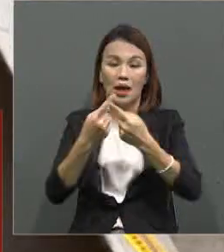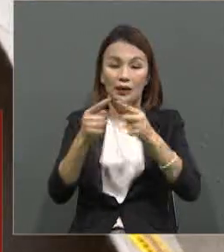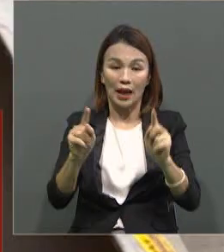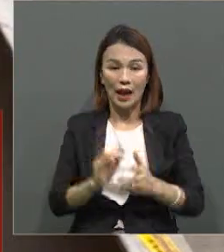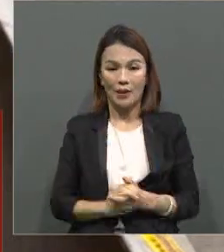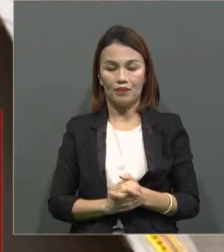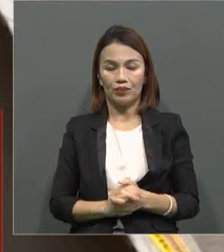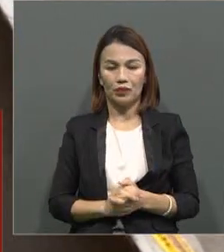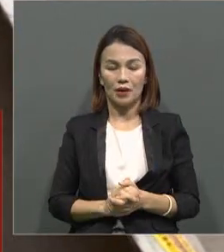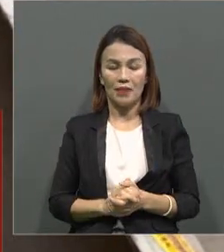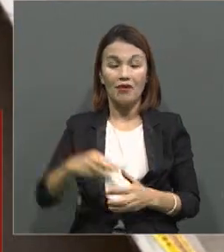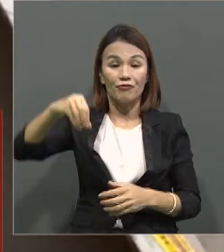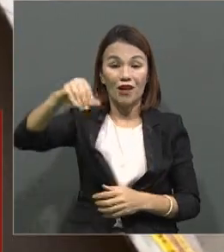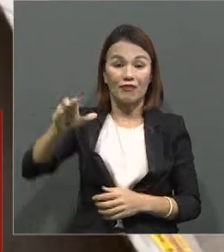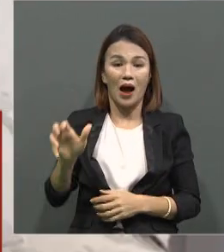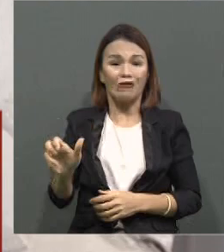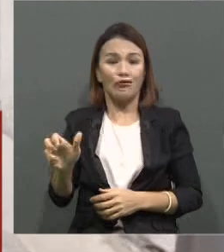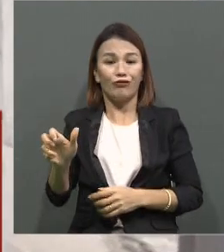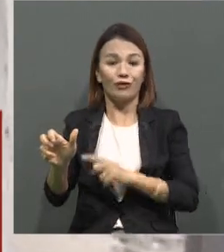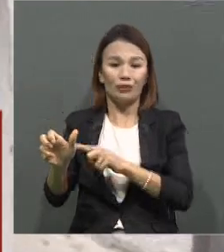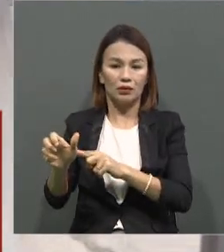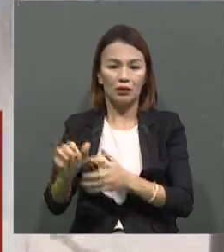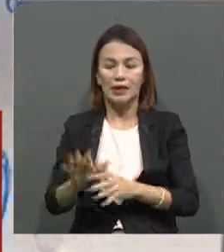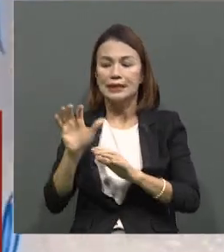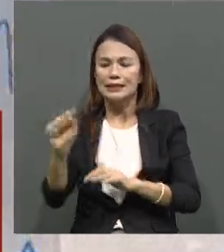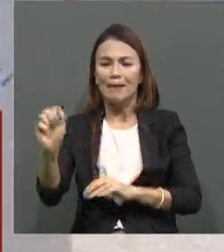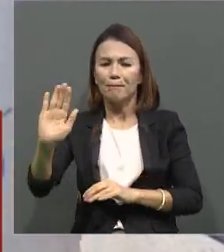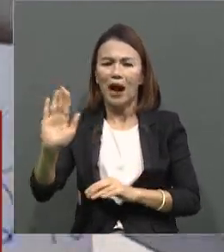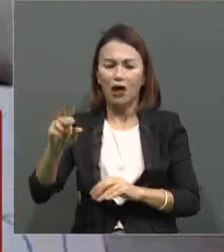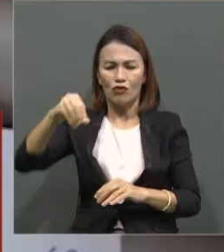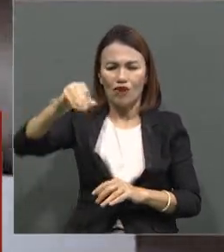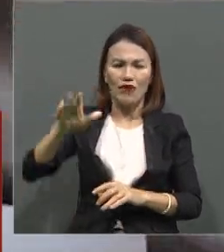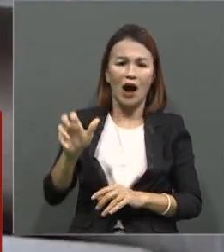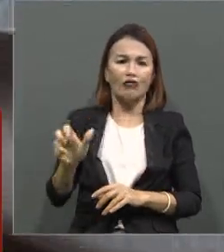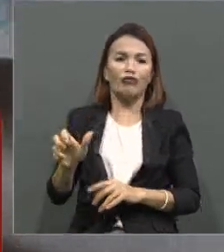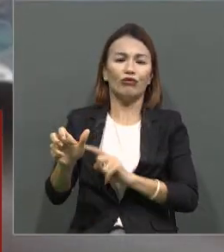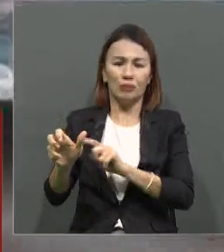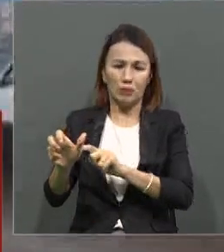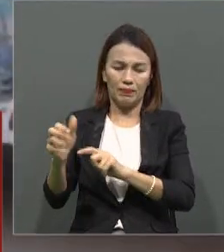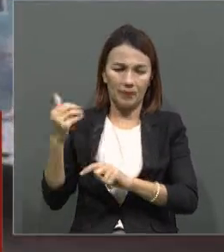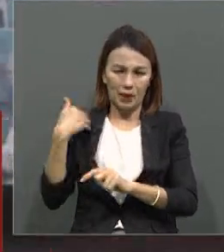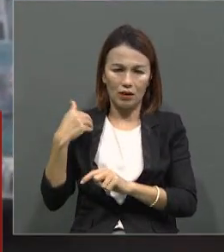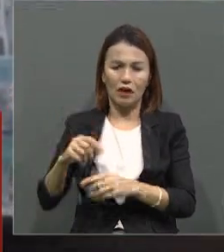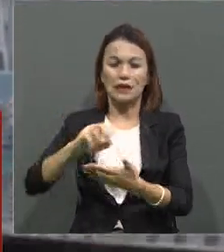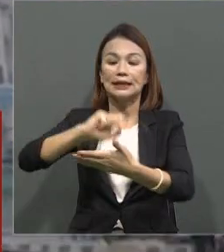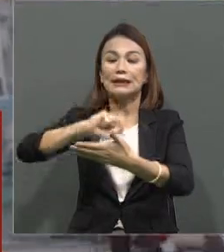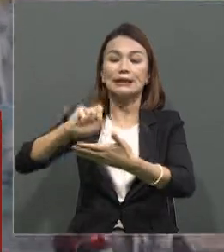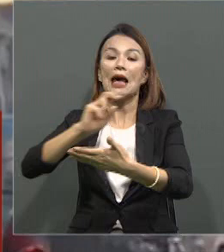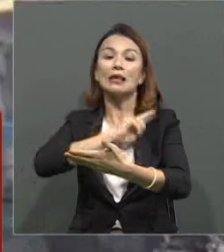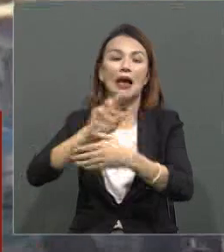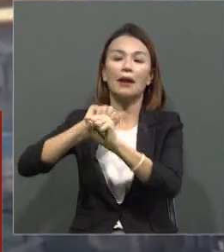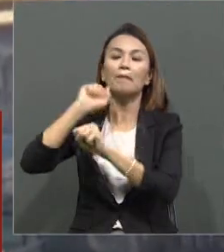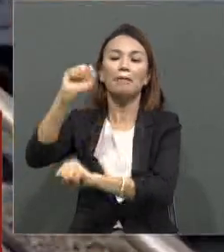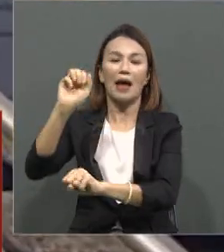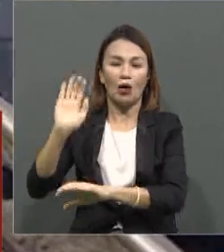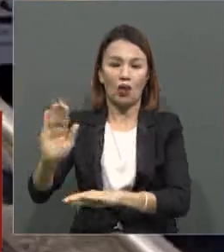บอกว่าโดนไฟดูดนี่ค่ะอย่าจับราวไฟดูดอืต้องทำป้ายนี้ขึ้นมาเตือนนะคะทีมข่าว